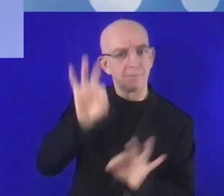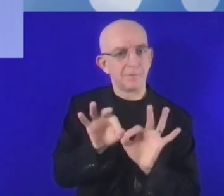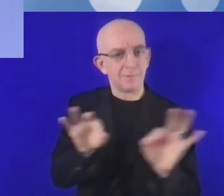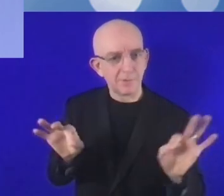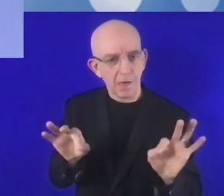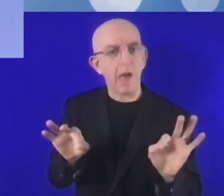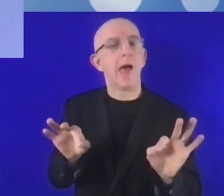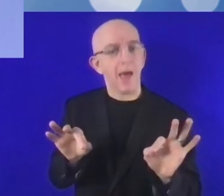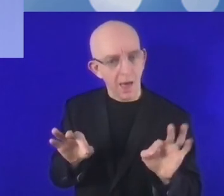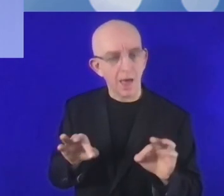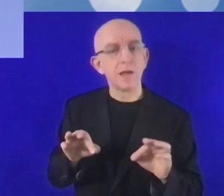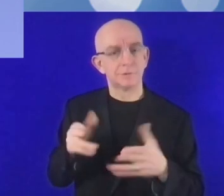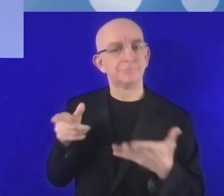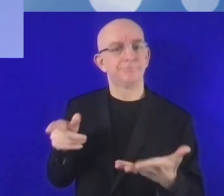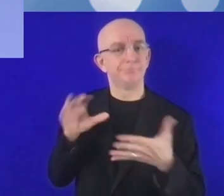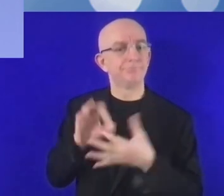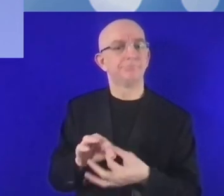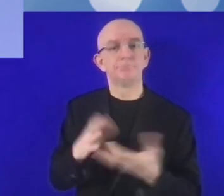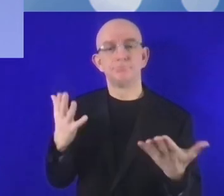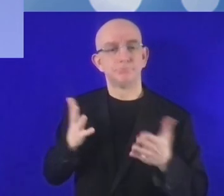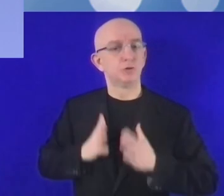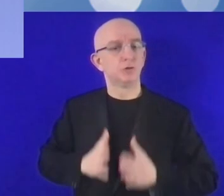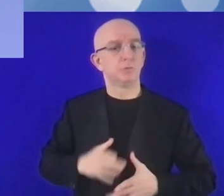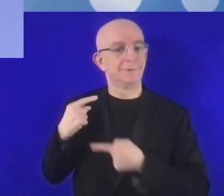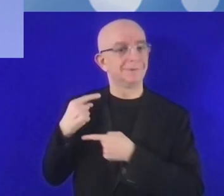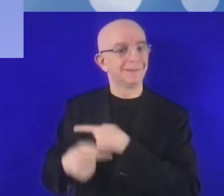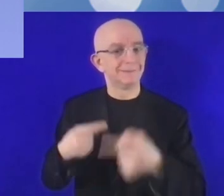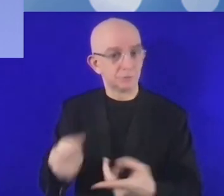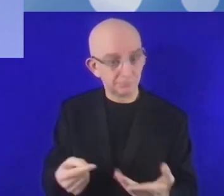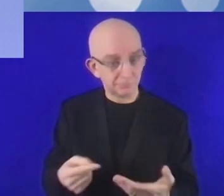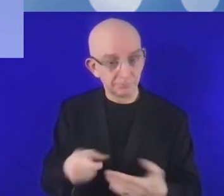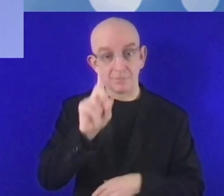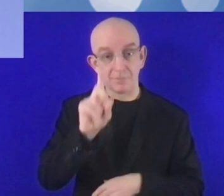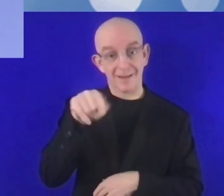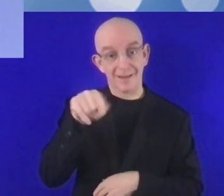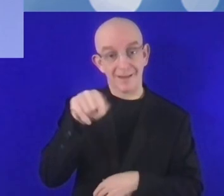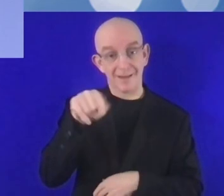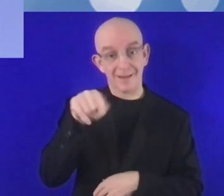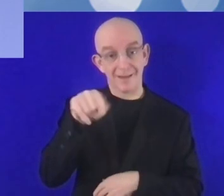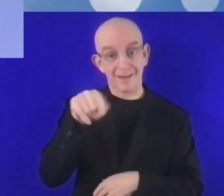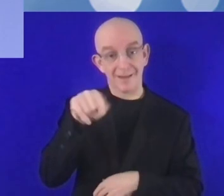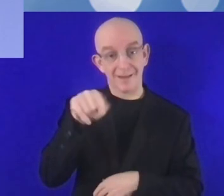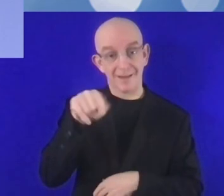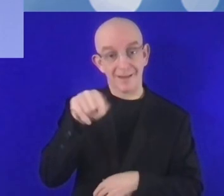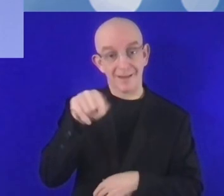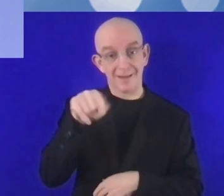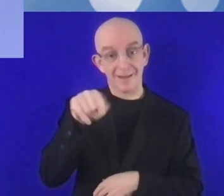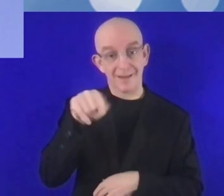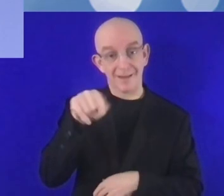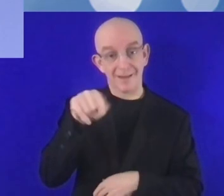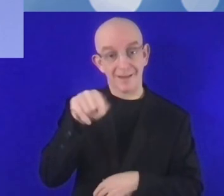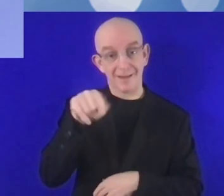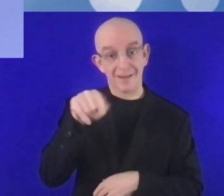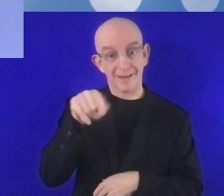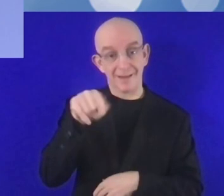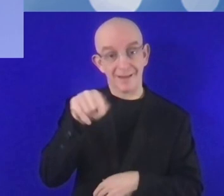如果我们能够考虑到这两个层面的话，把它互相联系在一起，我们就可以得到